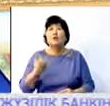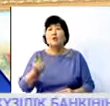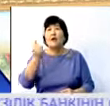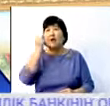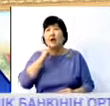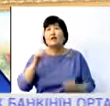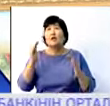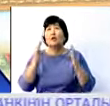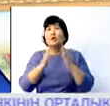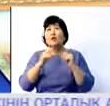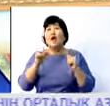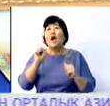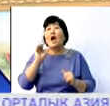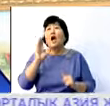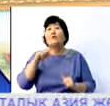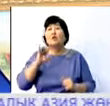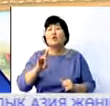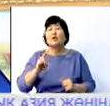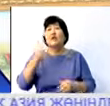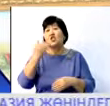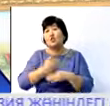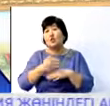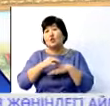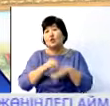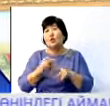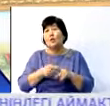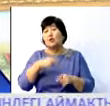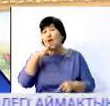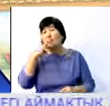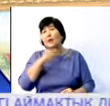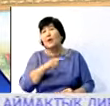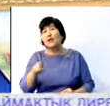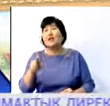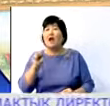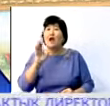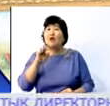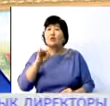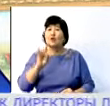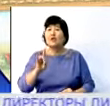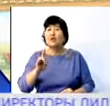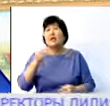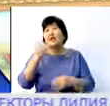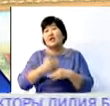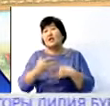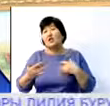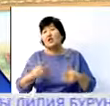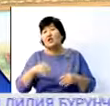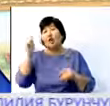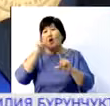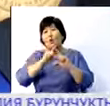үйінде авторлық кеш ұйымдастырып отырмыз. Осы кезге дейін бірталай авторлық кеш бердік мектептерге,